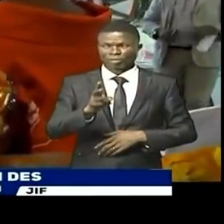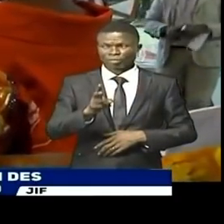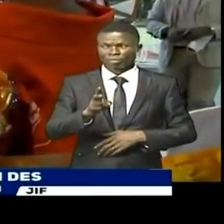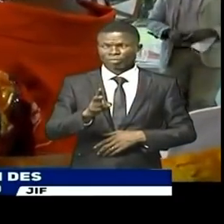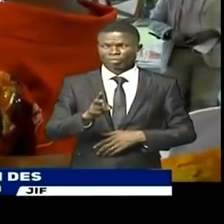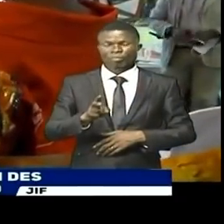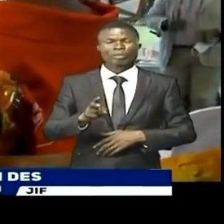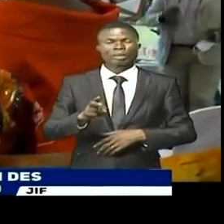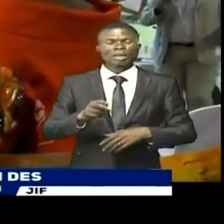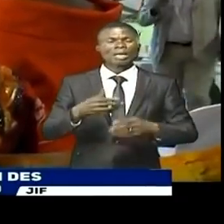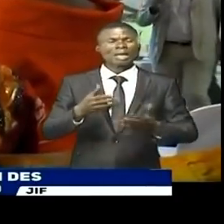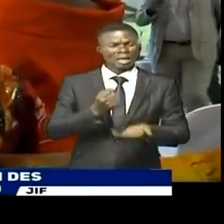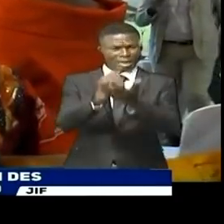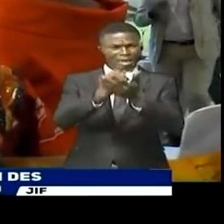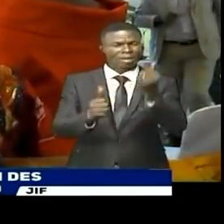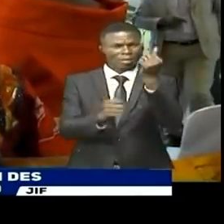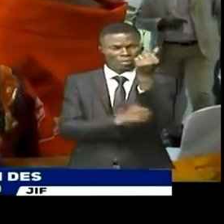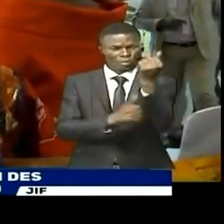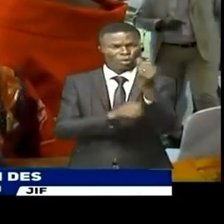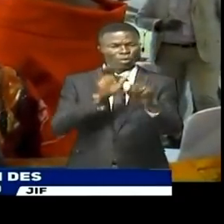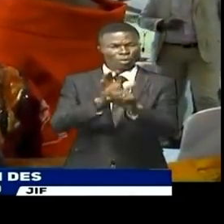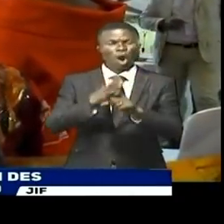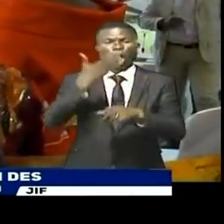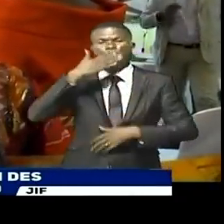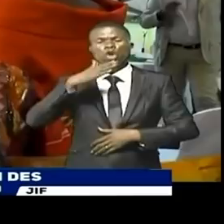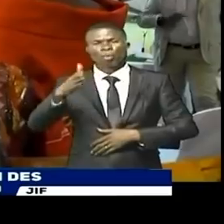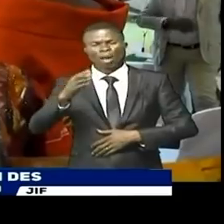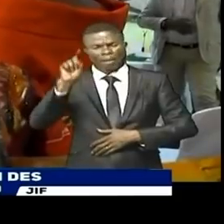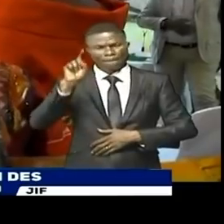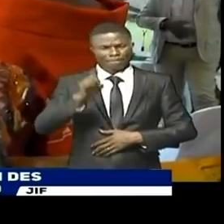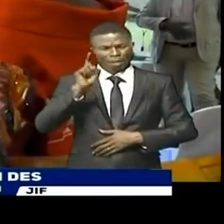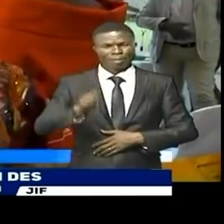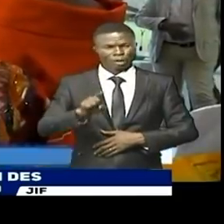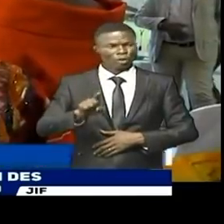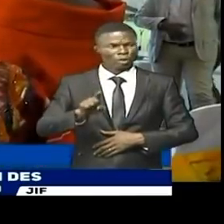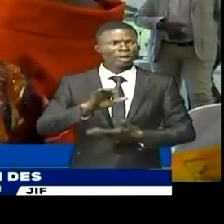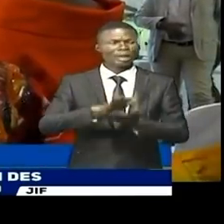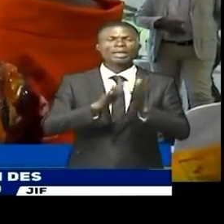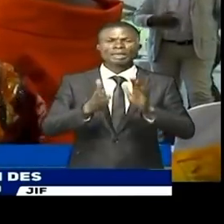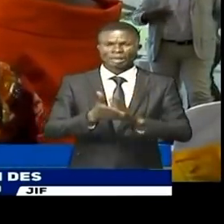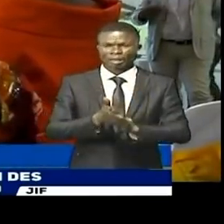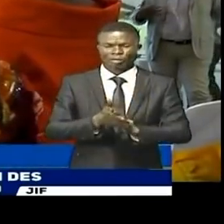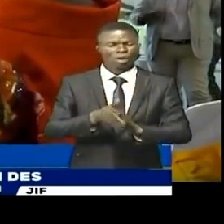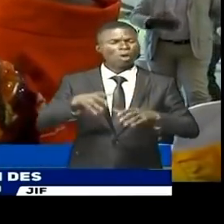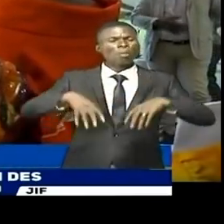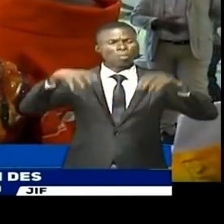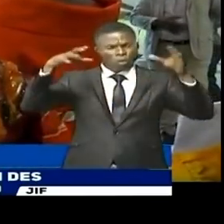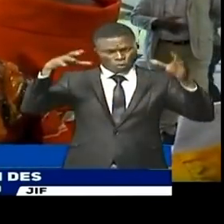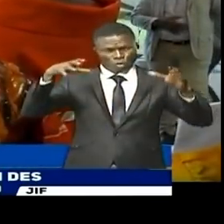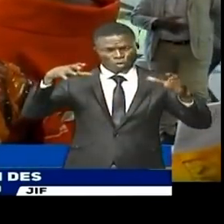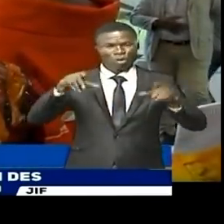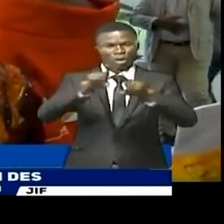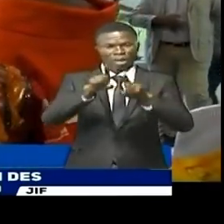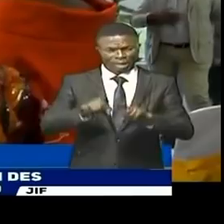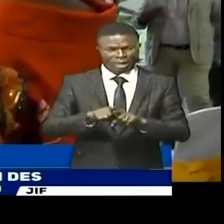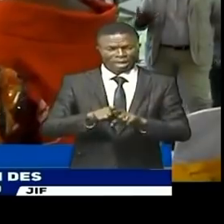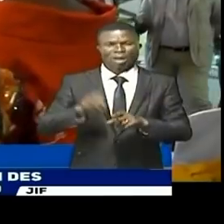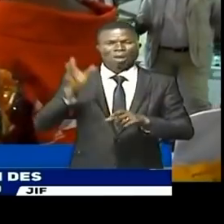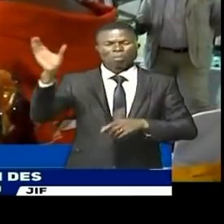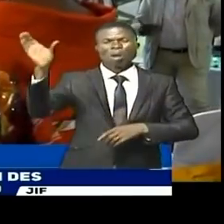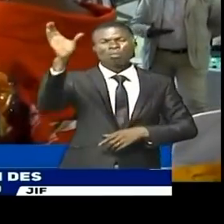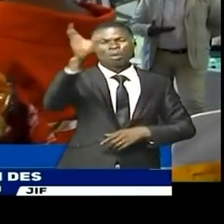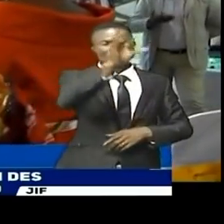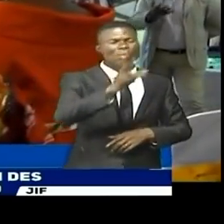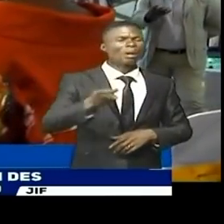qui va aider le secteur médical et nous voulons que ce soient multipliés et que ça puisse aller dans toutes les